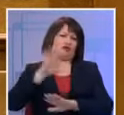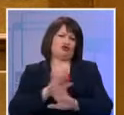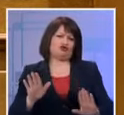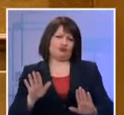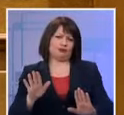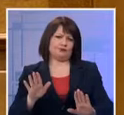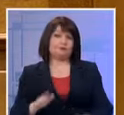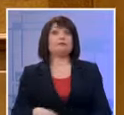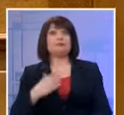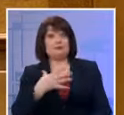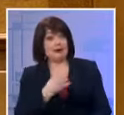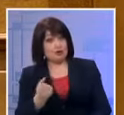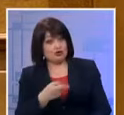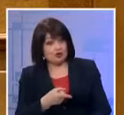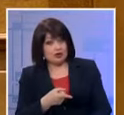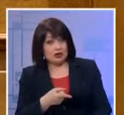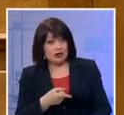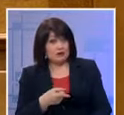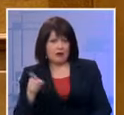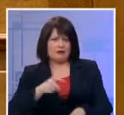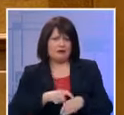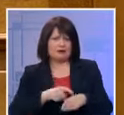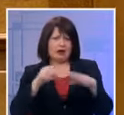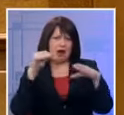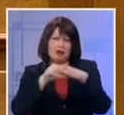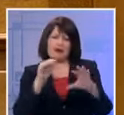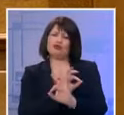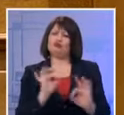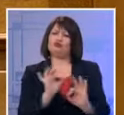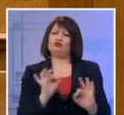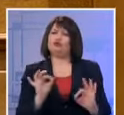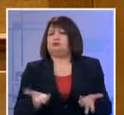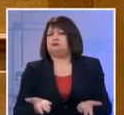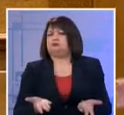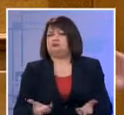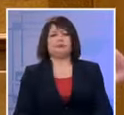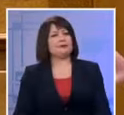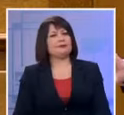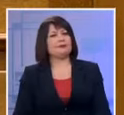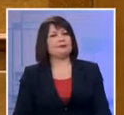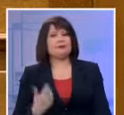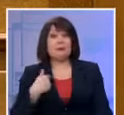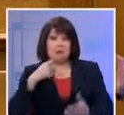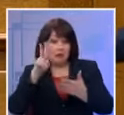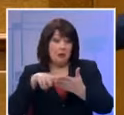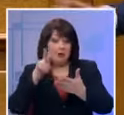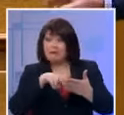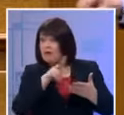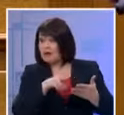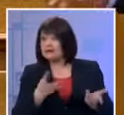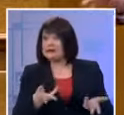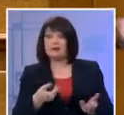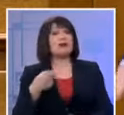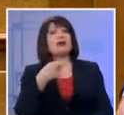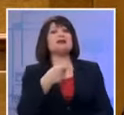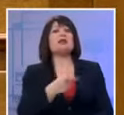Αν εμπνέατε εμπιστοσύνη, δεν θα υπήρχε σήμερα φυγή καταθέσεων. Και επειδή διαβάσαμε δεξιά και αριστερά και εσείς πιάσατε